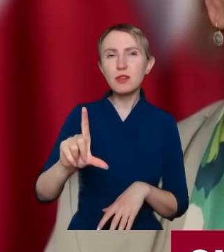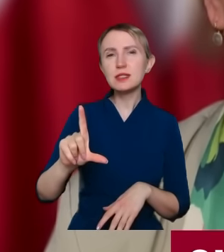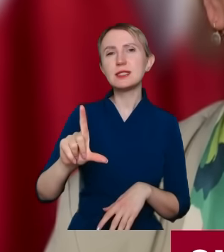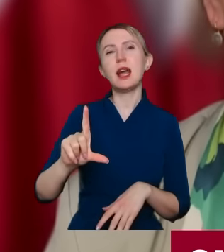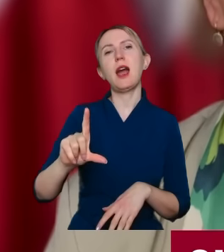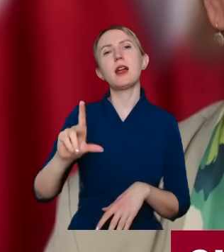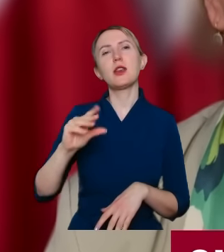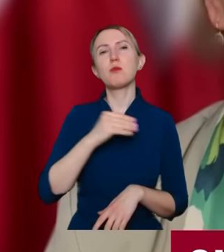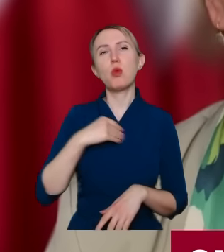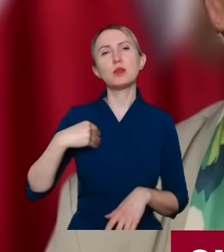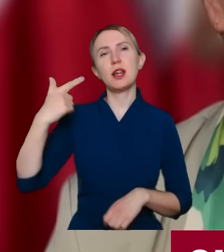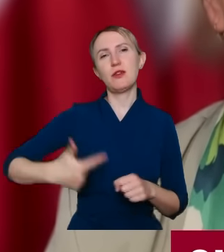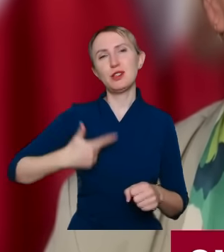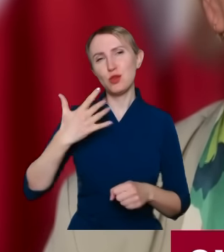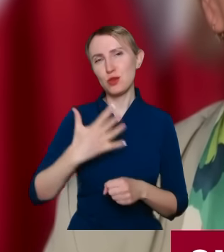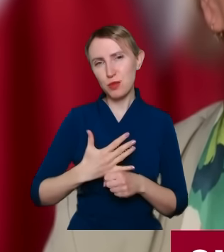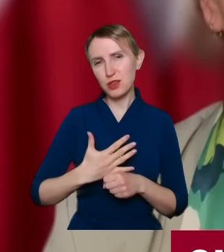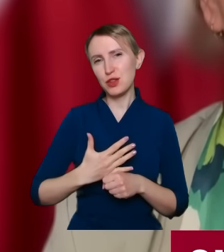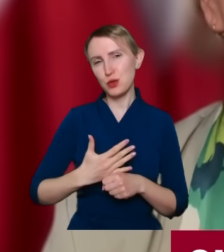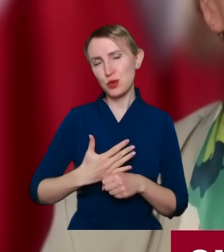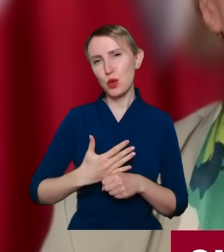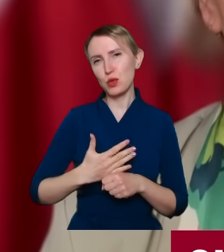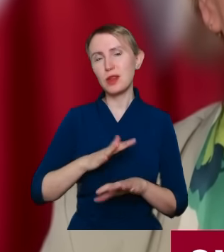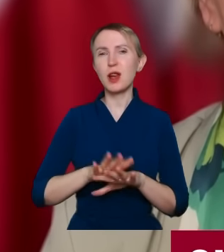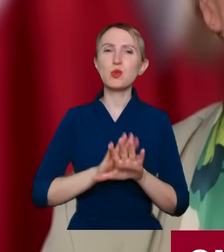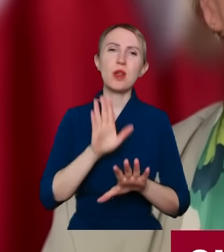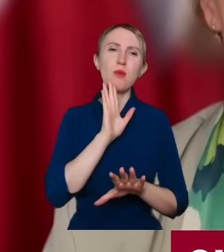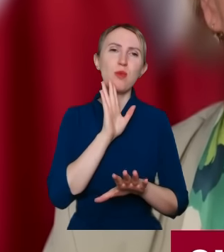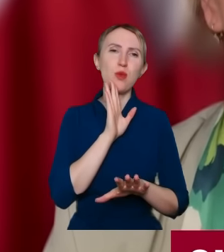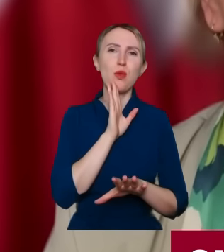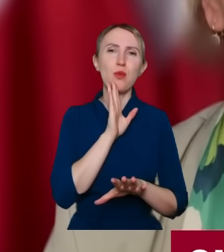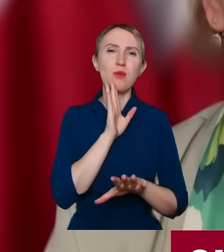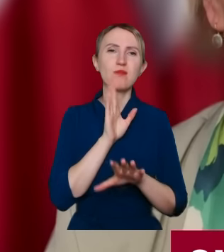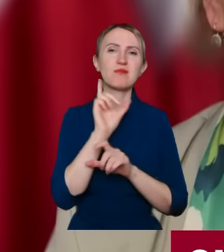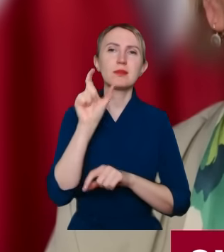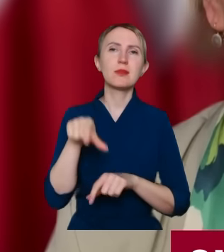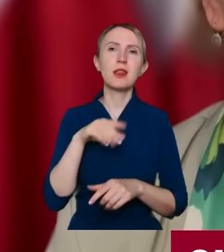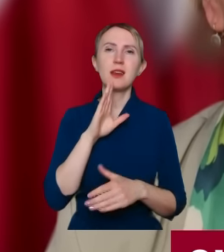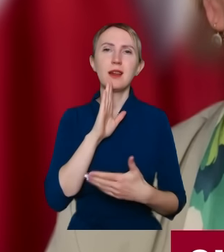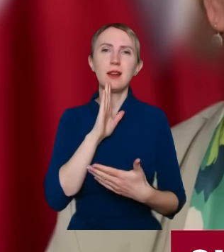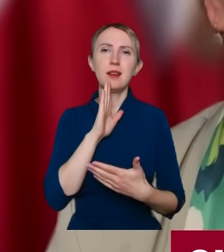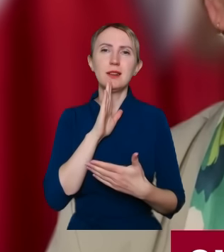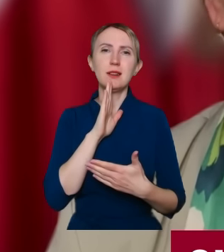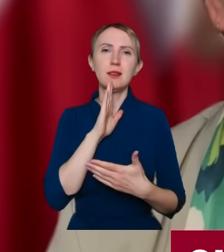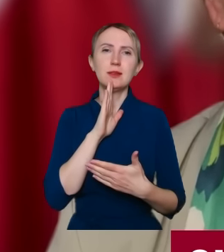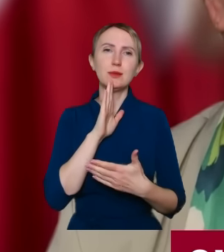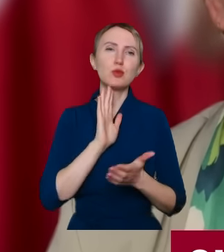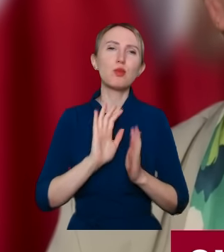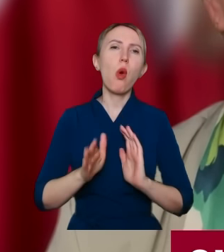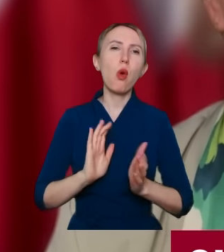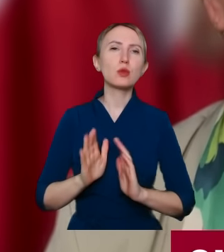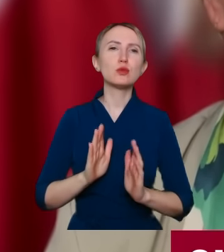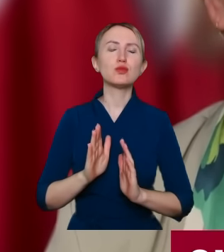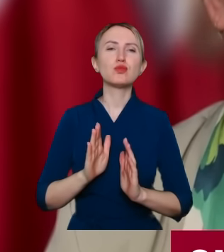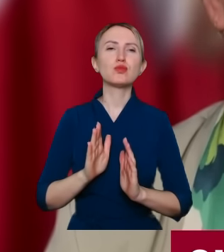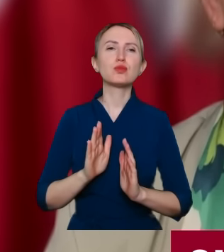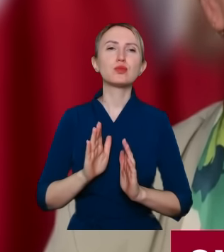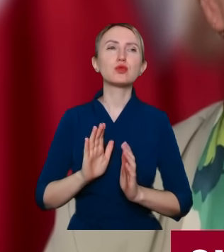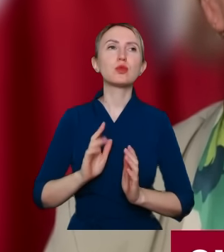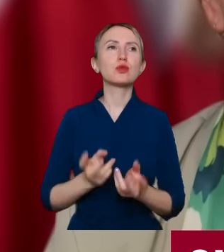Polskę 2050 jako przystawkę i jako drogę do tego żeby stworzyć